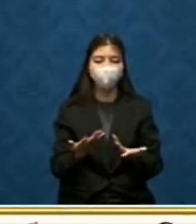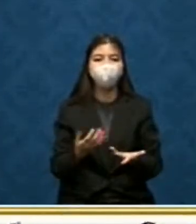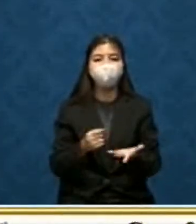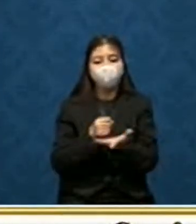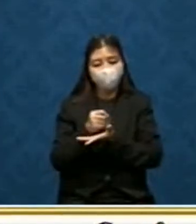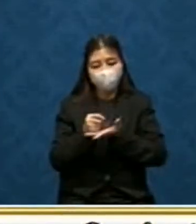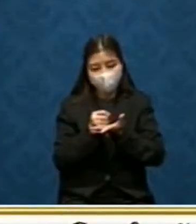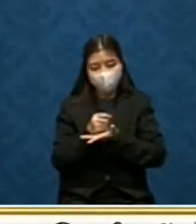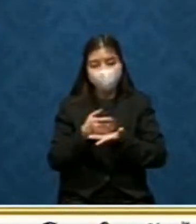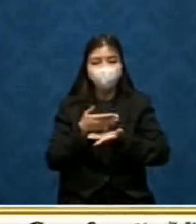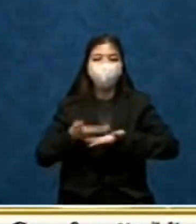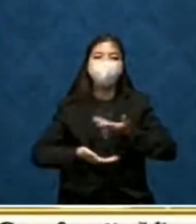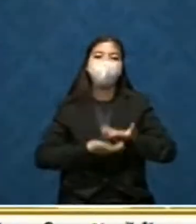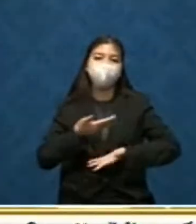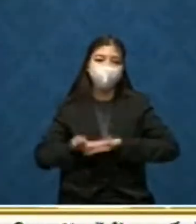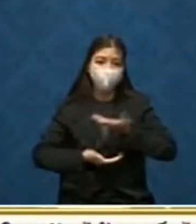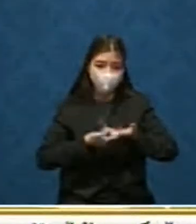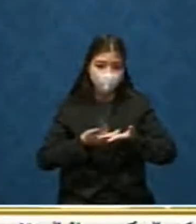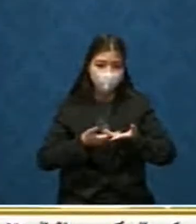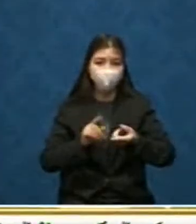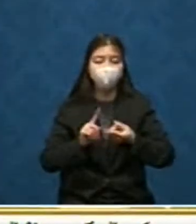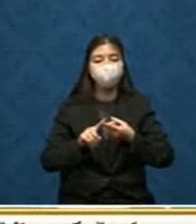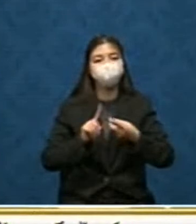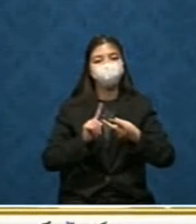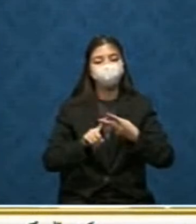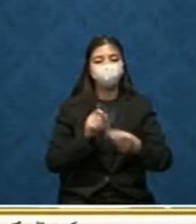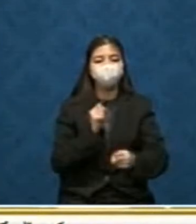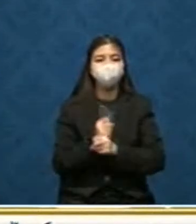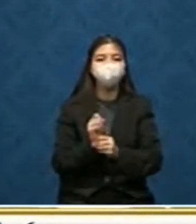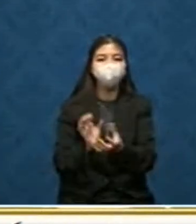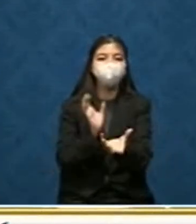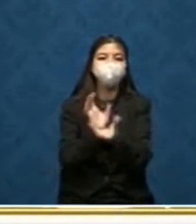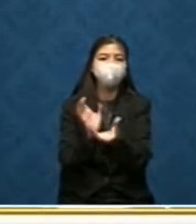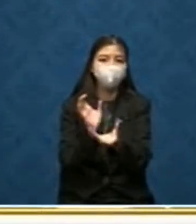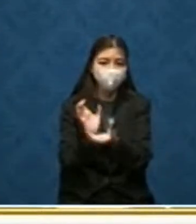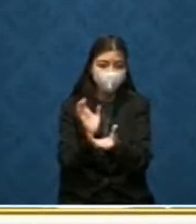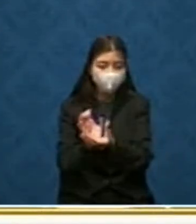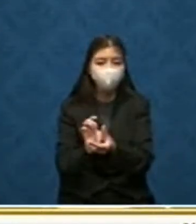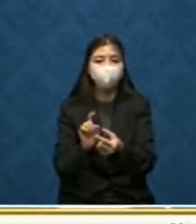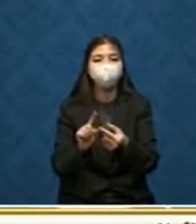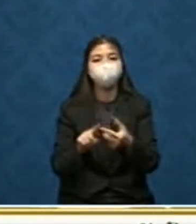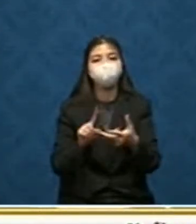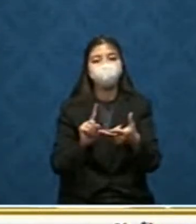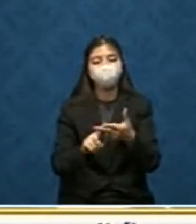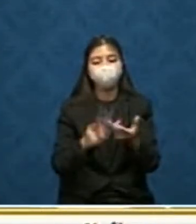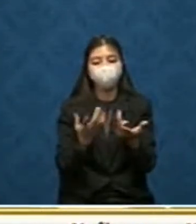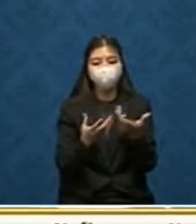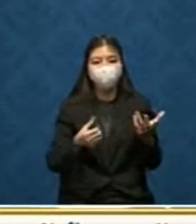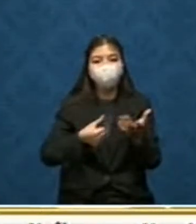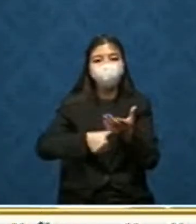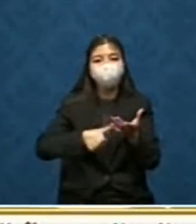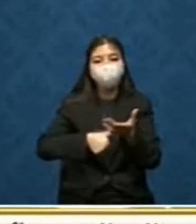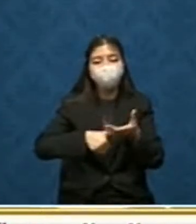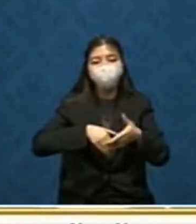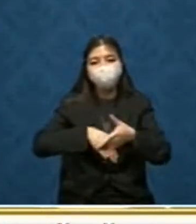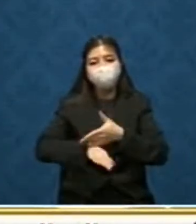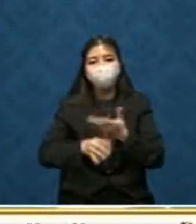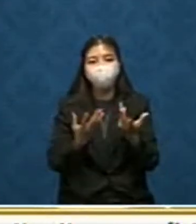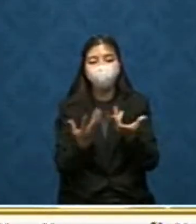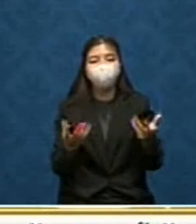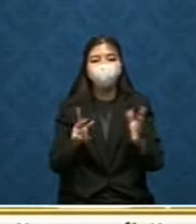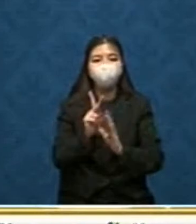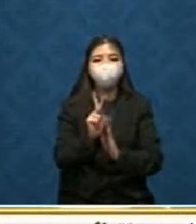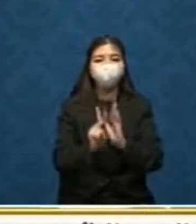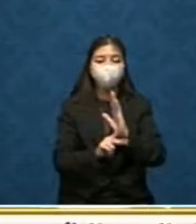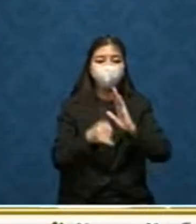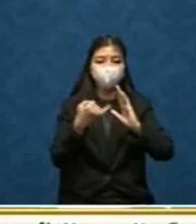2. ทำบอนพนัน 3. สินค้าเธือน นีภาษี 4. ค้ามนุษย์ ตัดอ